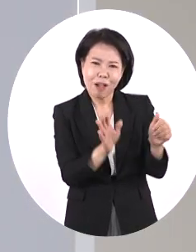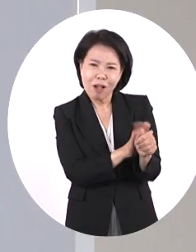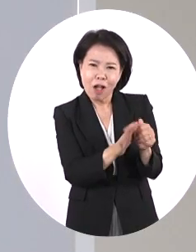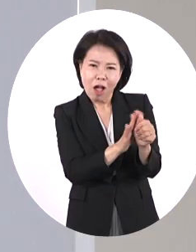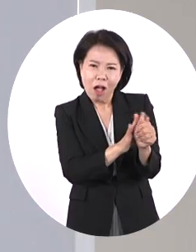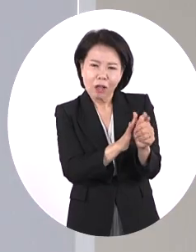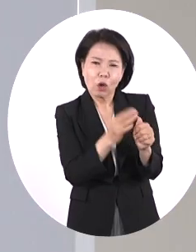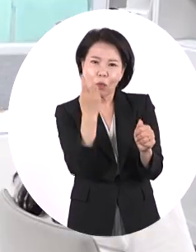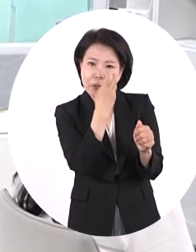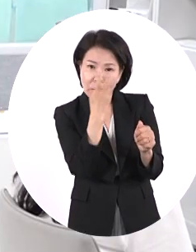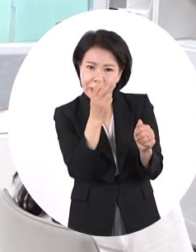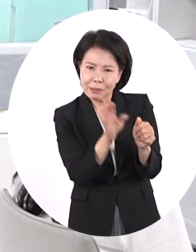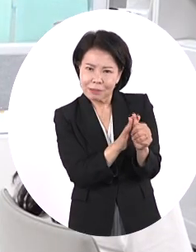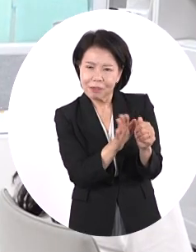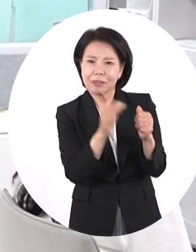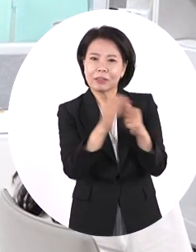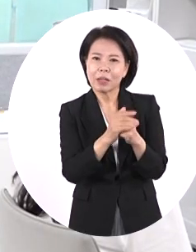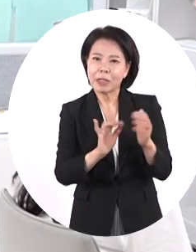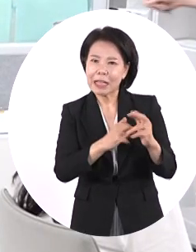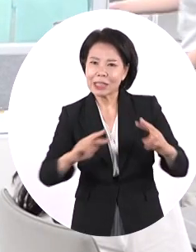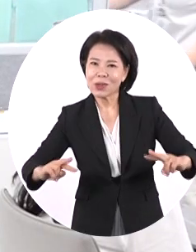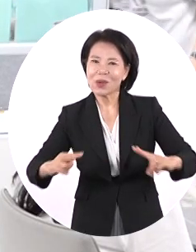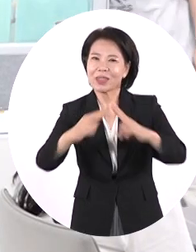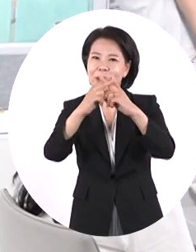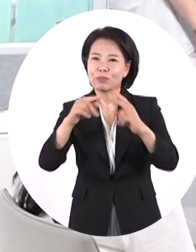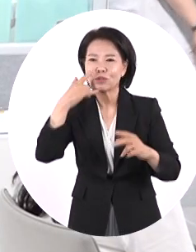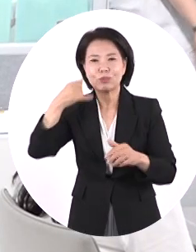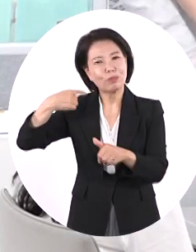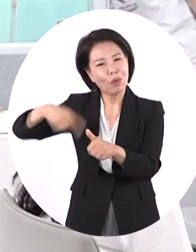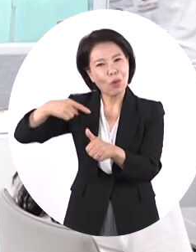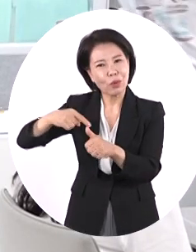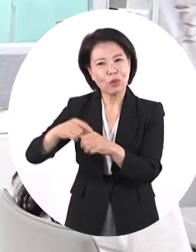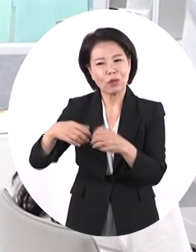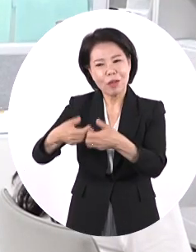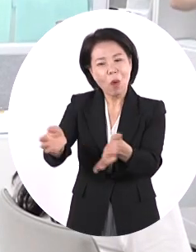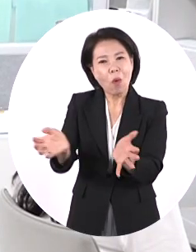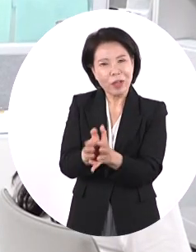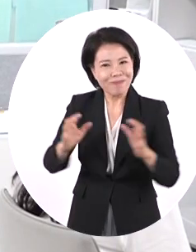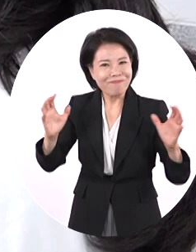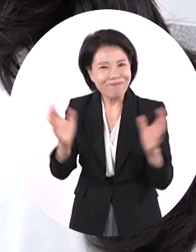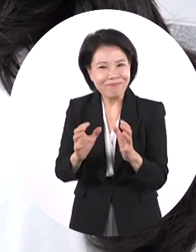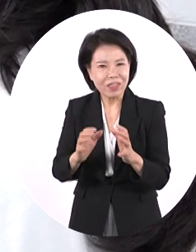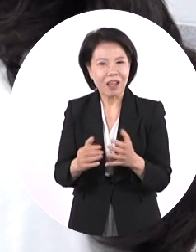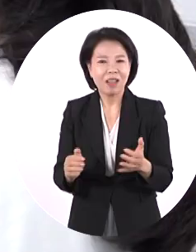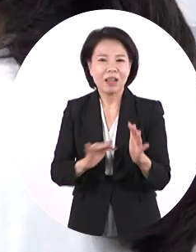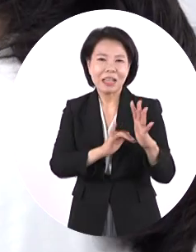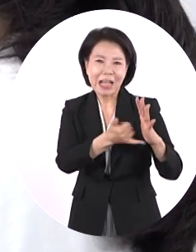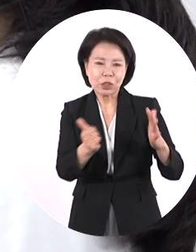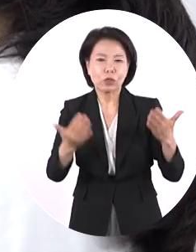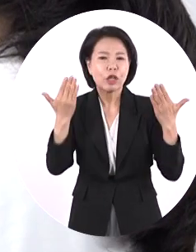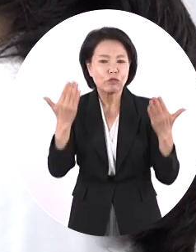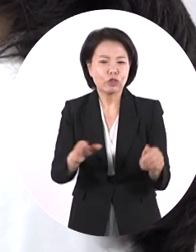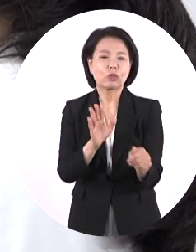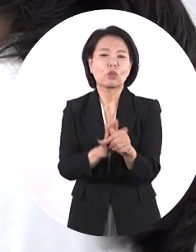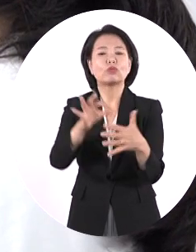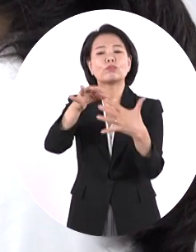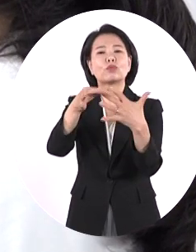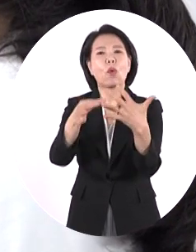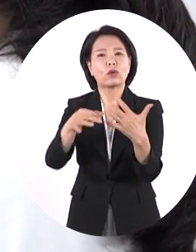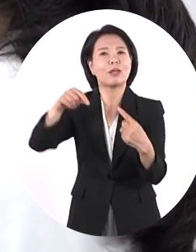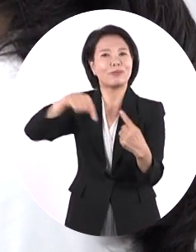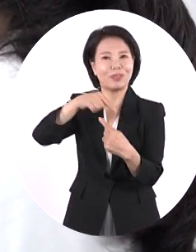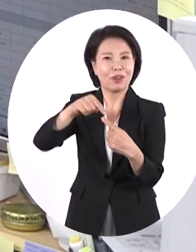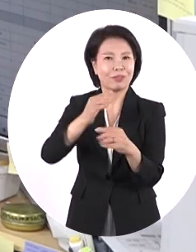돌보는 돌봄 서비스와 함께 가족 캠프, 부모 교육, 자조 모임 등 가족의 휴식을 돕는 프로그램도